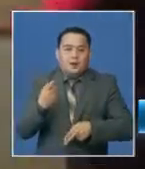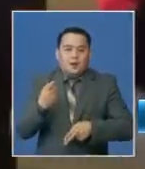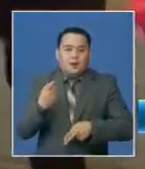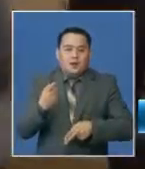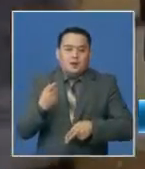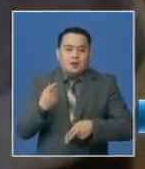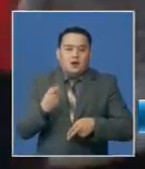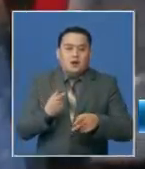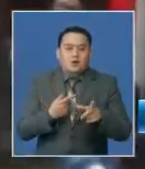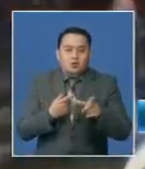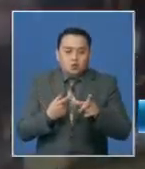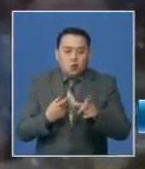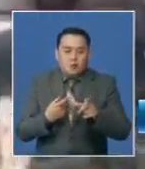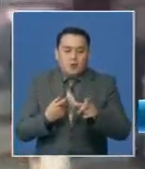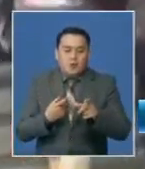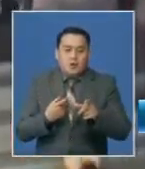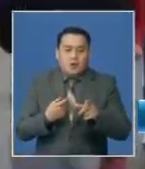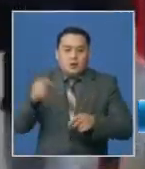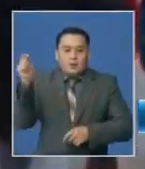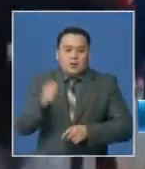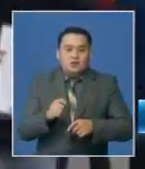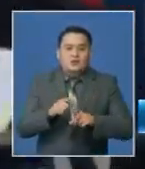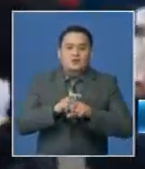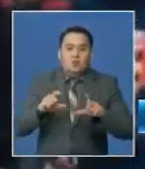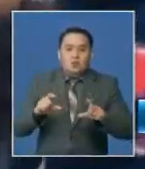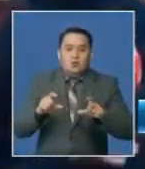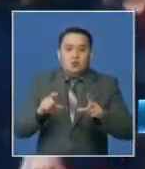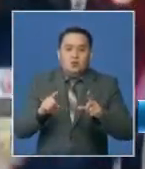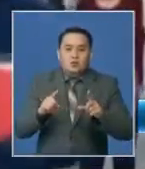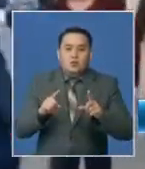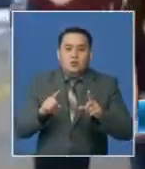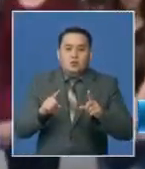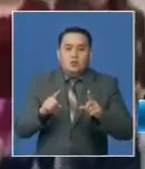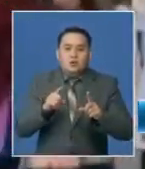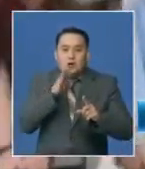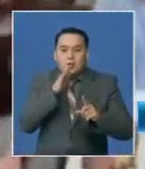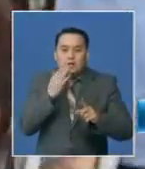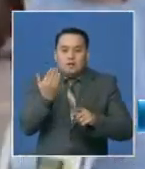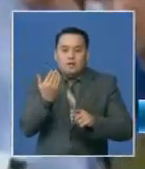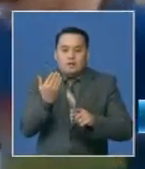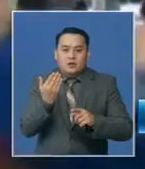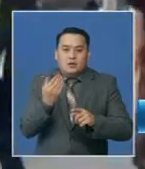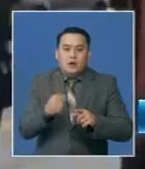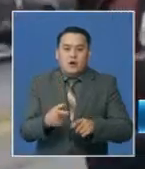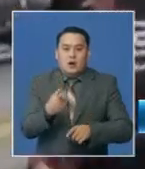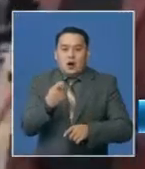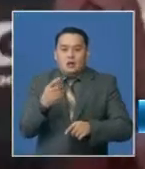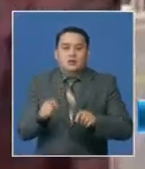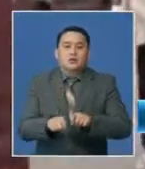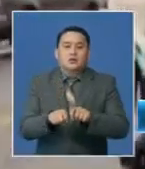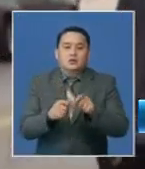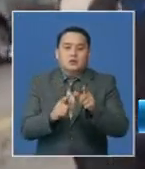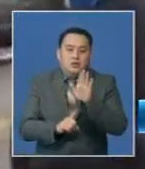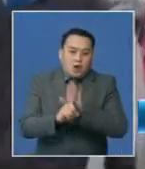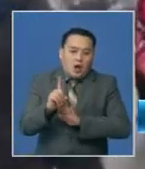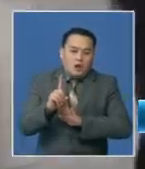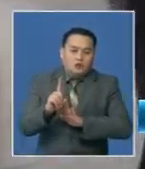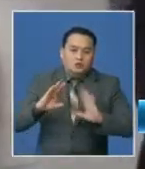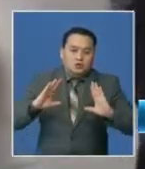фактически предотвратили трагедию. Как выяснилось позже, родители 15-летнего мальчика после того, как сын ушел в